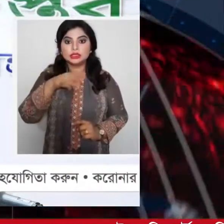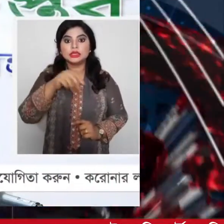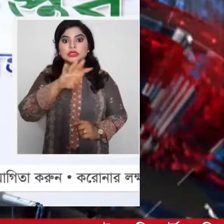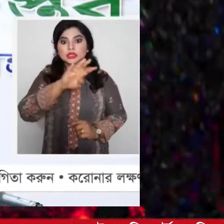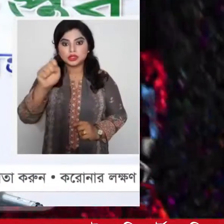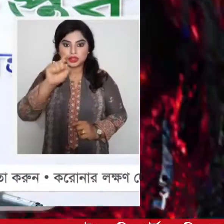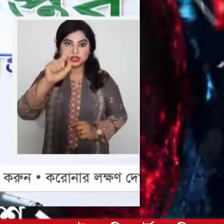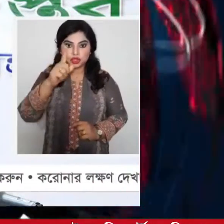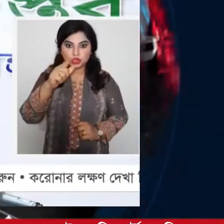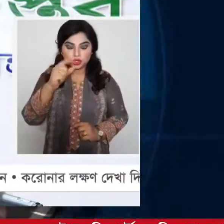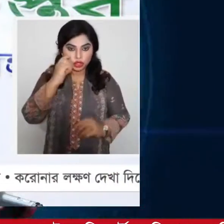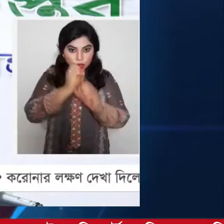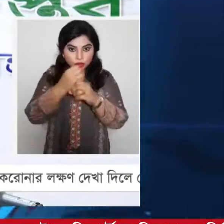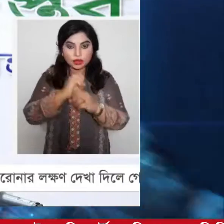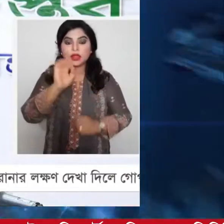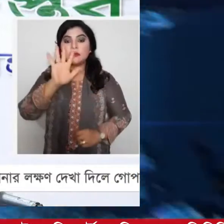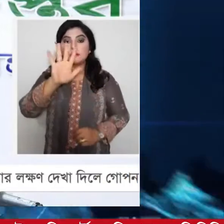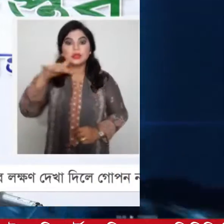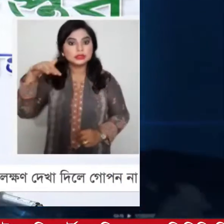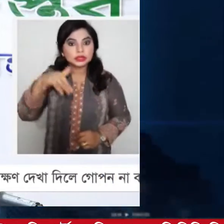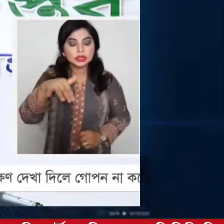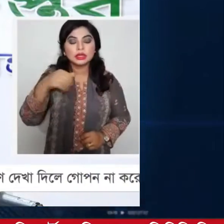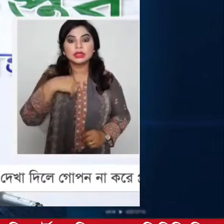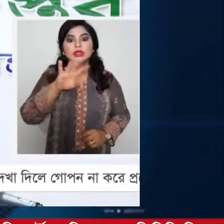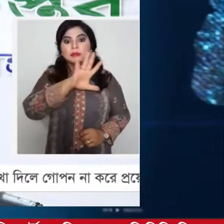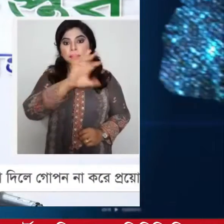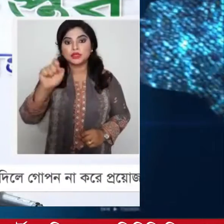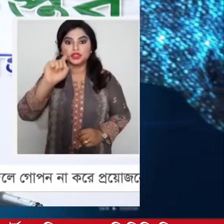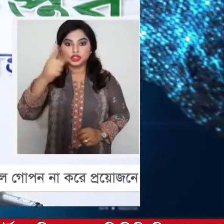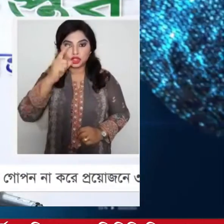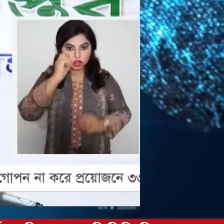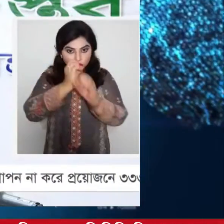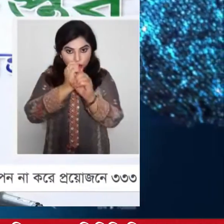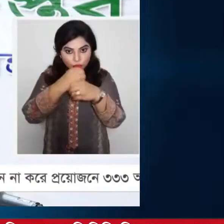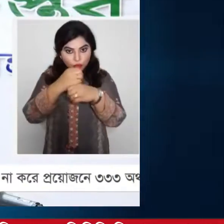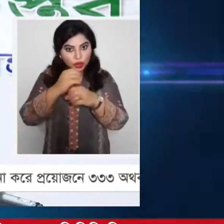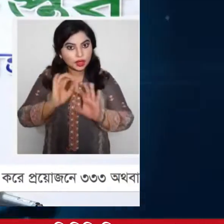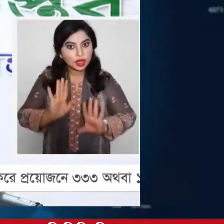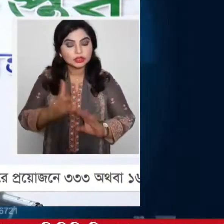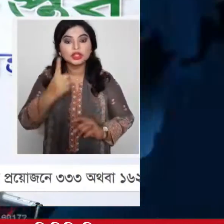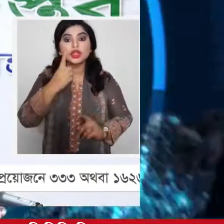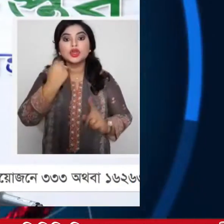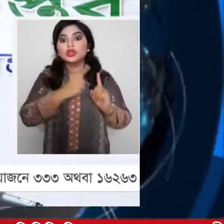পরীক্ষা হয়েছে গত 24 ঘন্টায় 17,214টি। এ পর্যন্ত পরীক্ষা হয়েছে